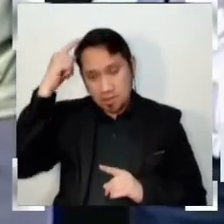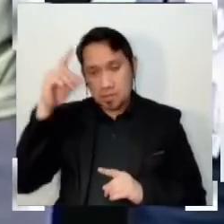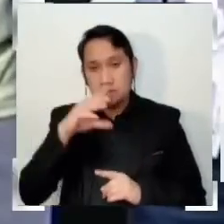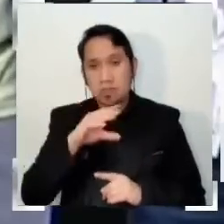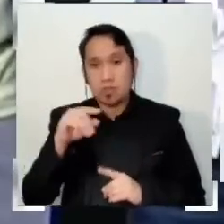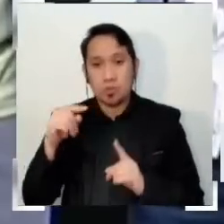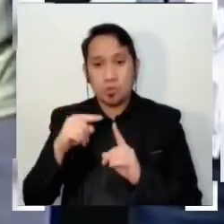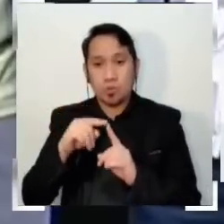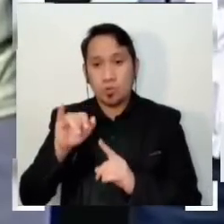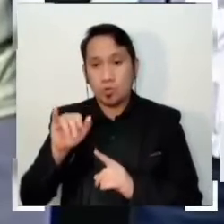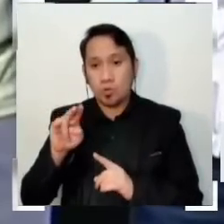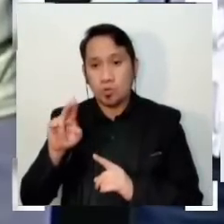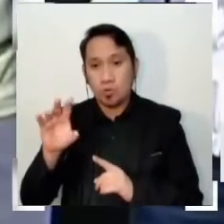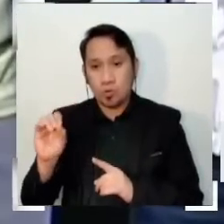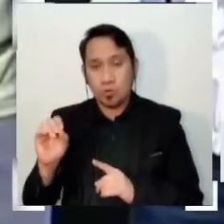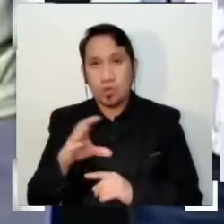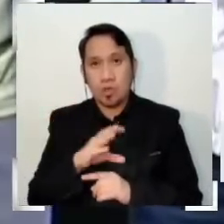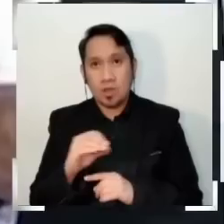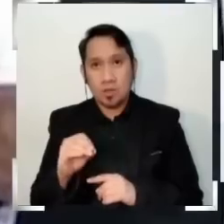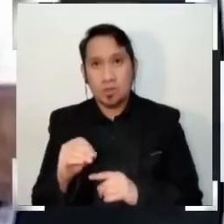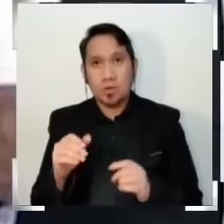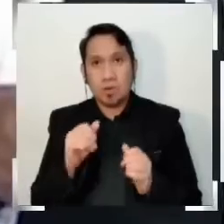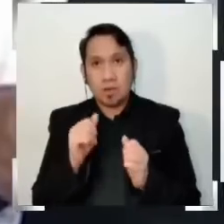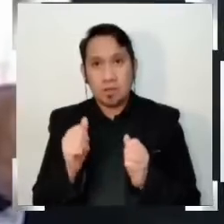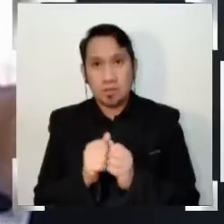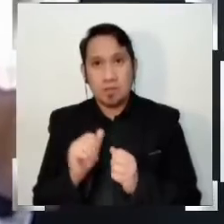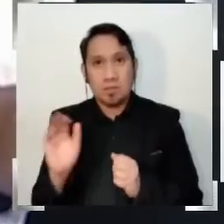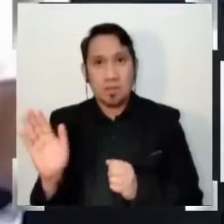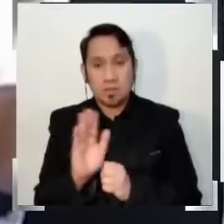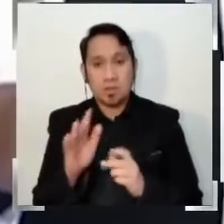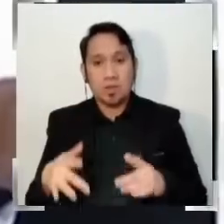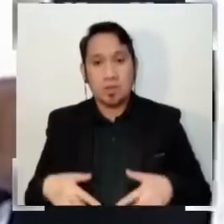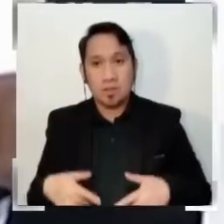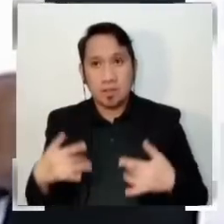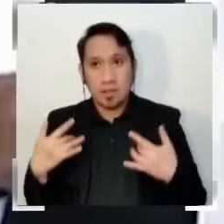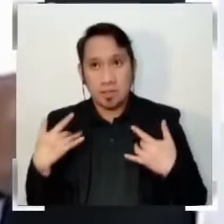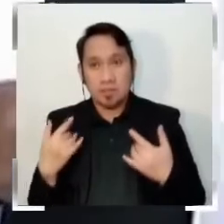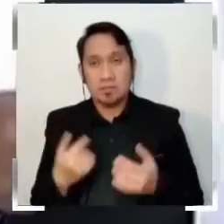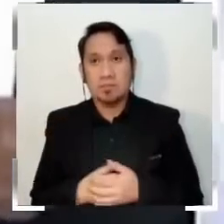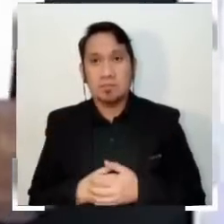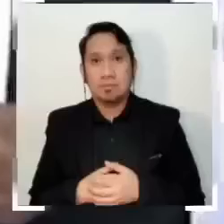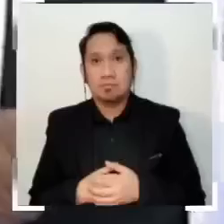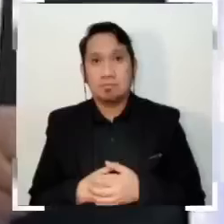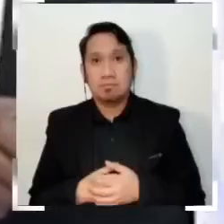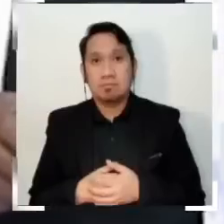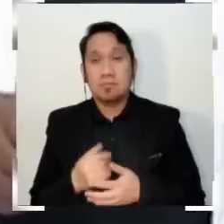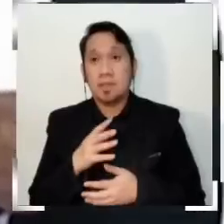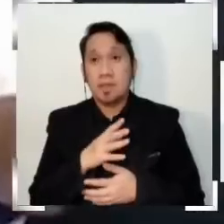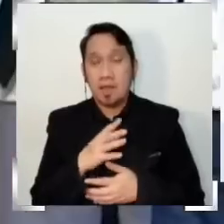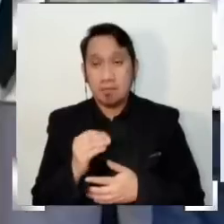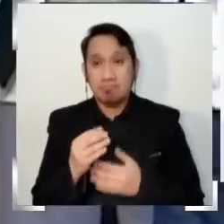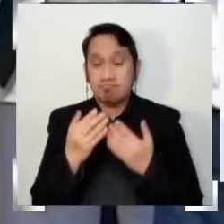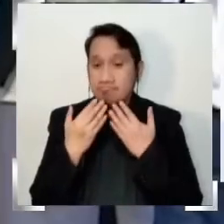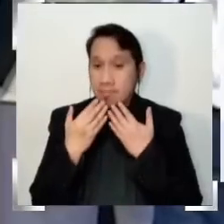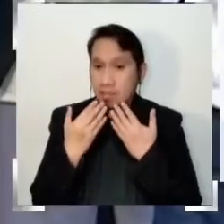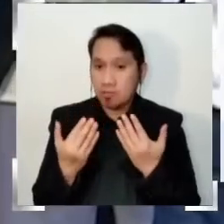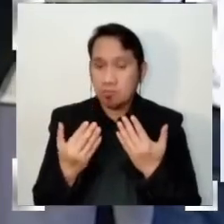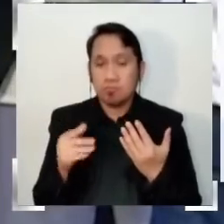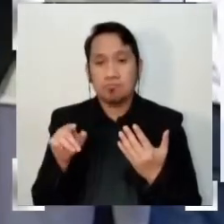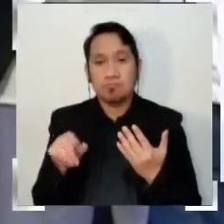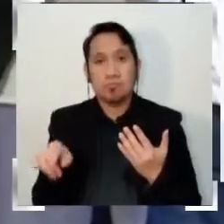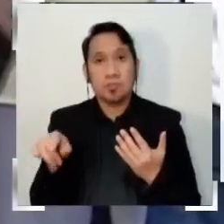naging bahagi ng buhay ninyo. Nagpasalamat din sila sa mga naging tahanan ng Itbulaga sa loob